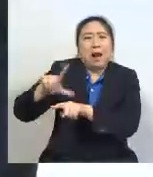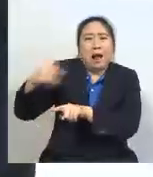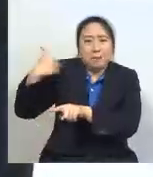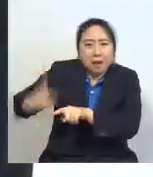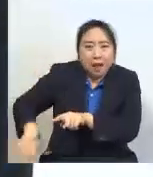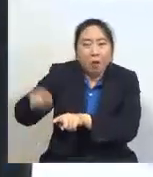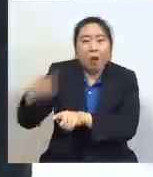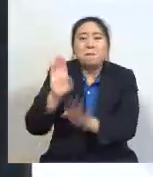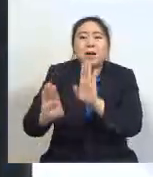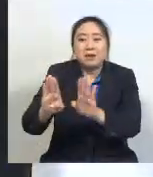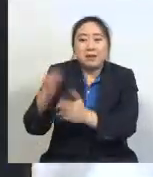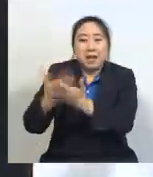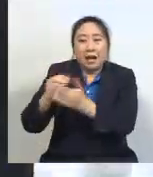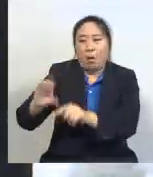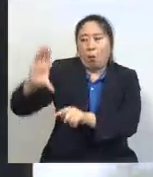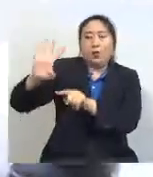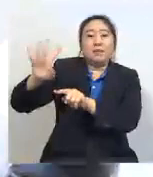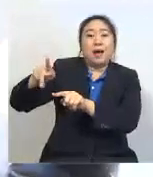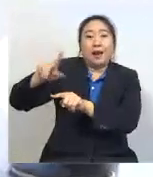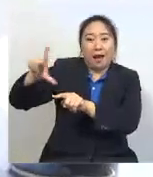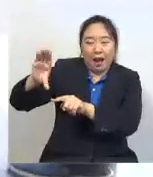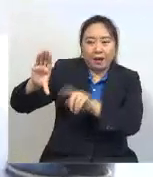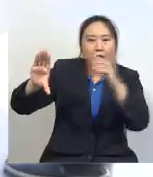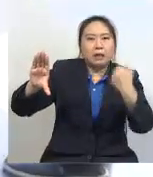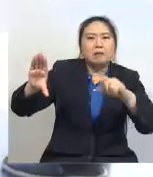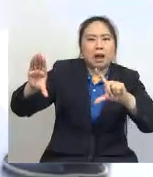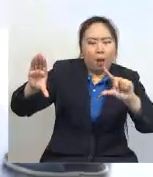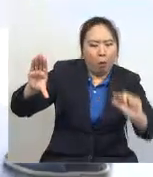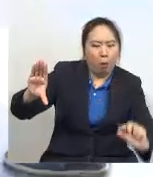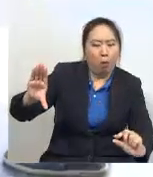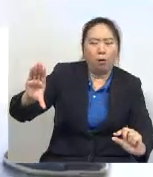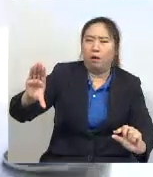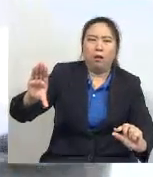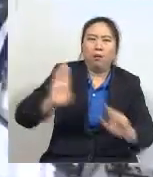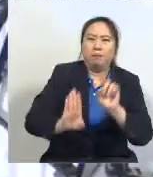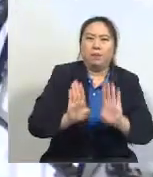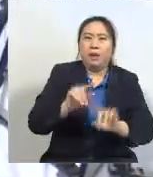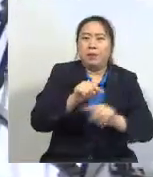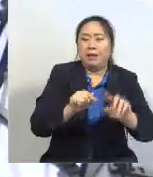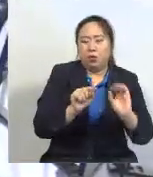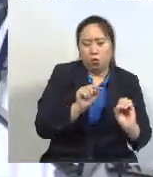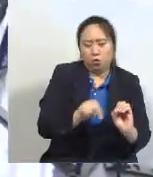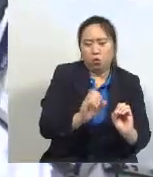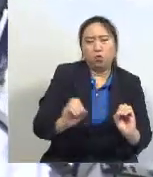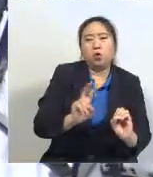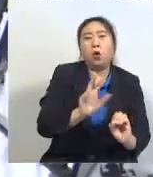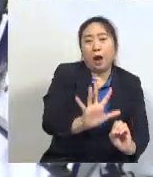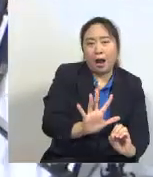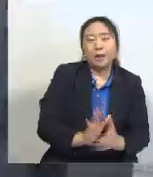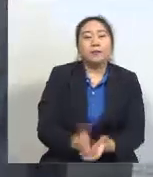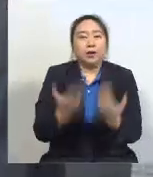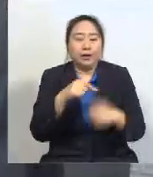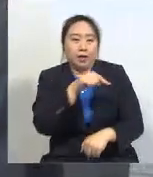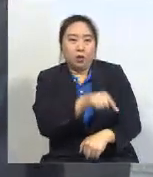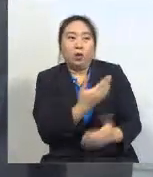และเมื่อเทียบกับเงิน10ล้านบาทแล้วคิดเป็นร้อยละ 0.0025 เท่านั้นขณะเดียวกันวงเงินการทุจริตในคดีธนาคารกรุ